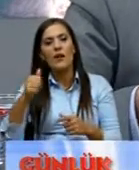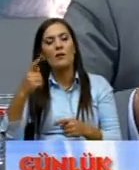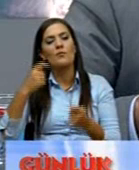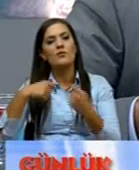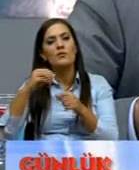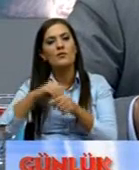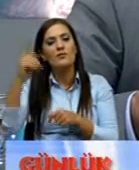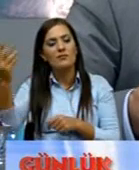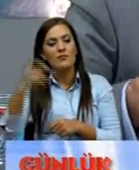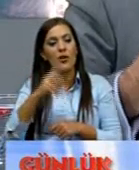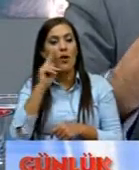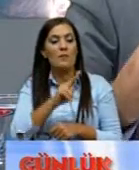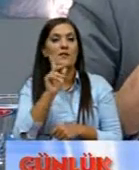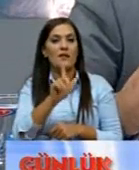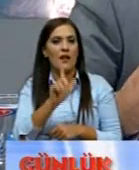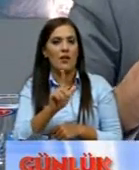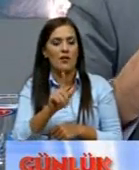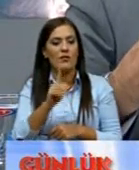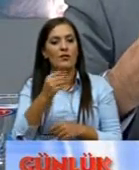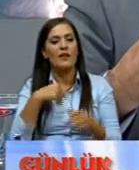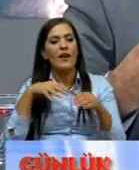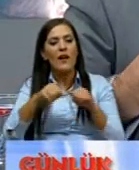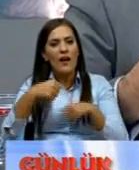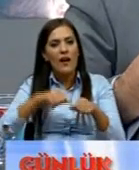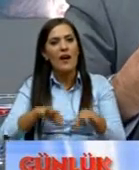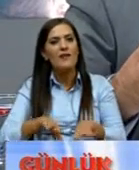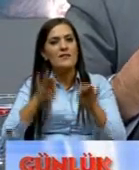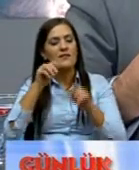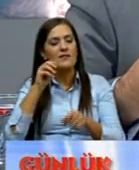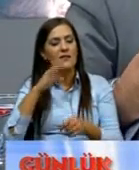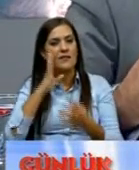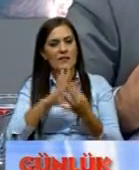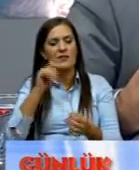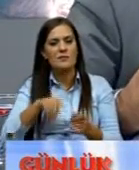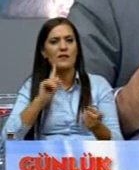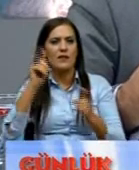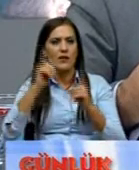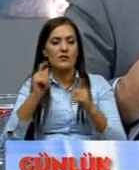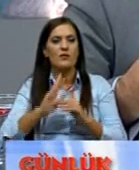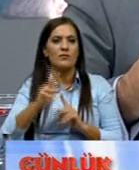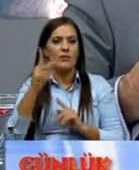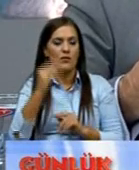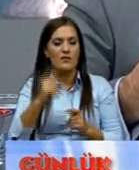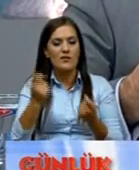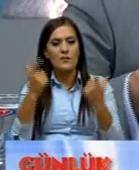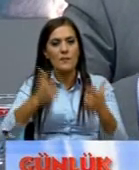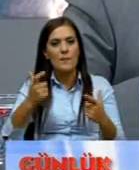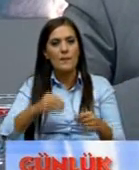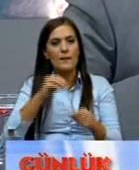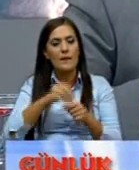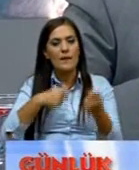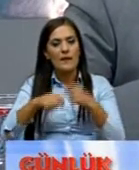müşterimiz görmesi gerekiyor. Yani üretenleri. Malumunuz şimdi teknoloji ilerlediği için iş